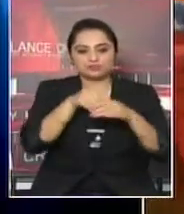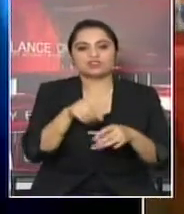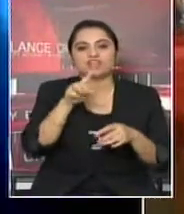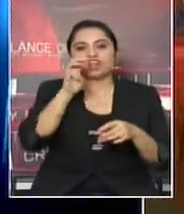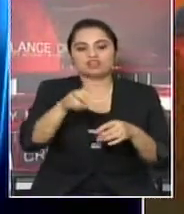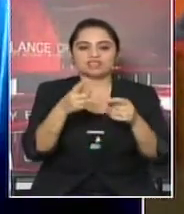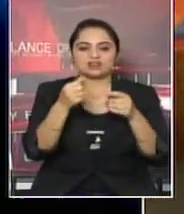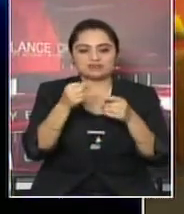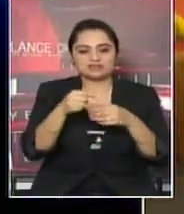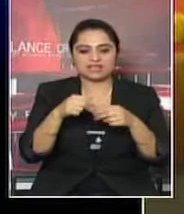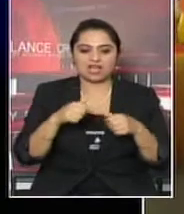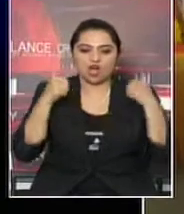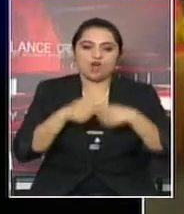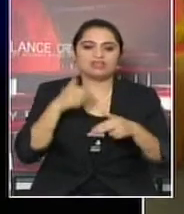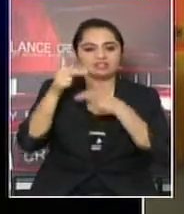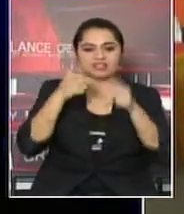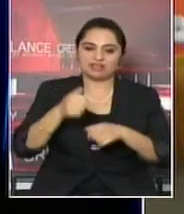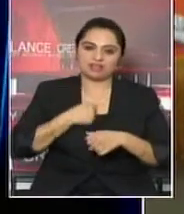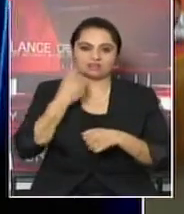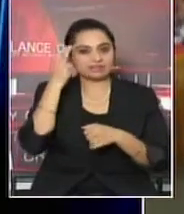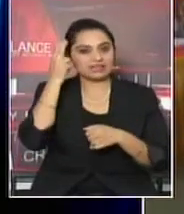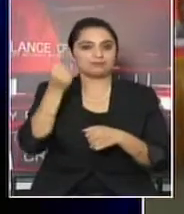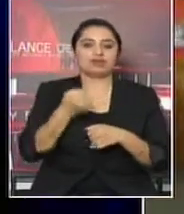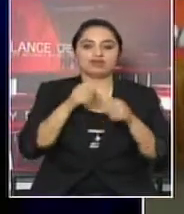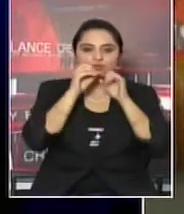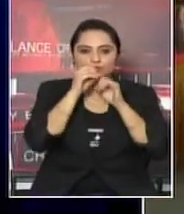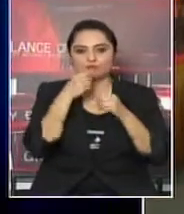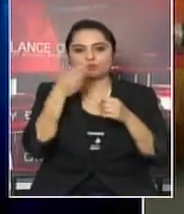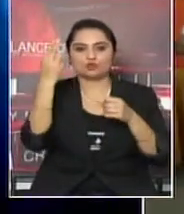अभियान चलाएको आफूहरूले पाएको समेत खुलासा गर्नुभयो।